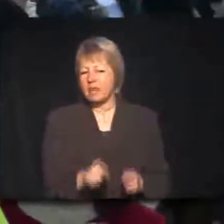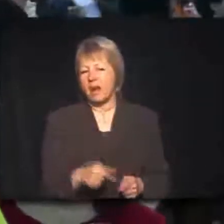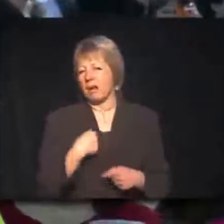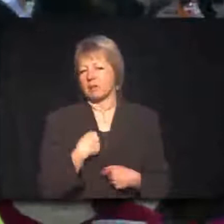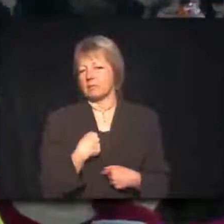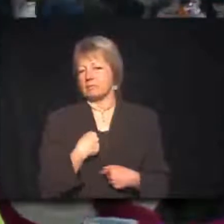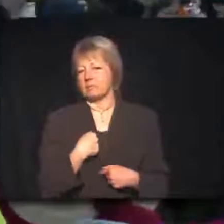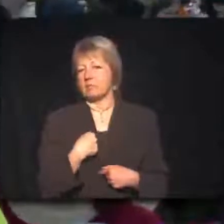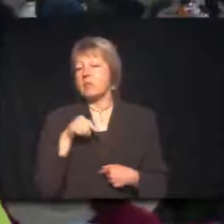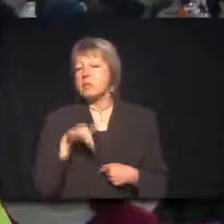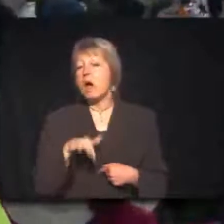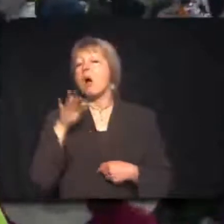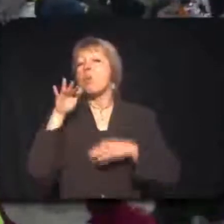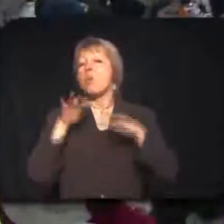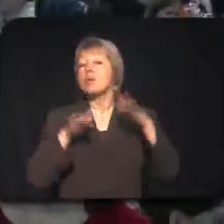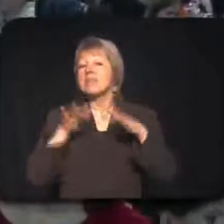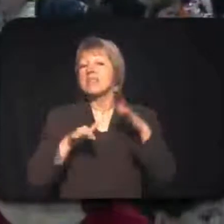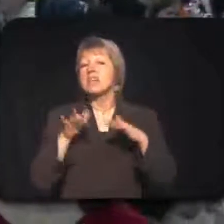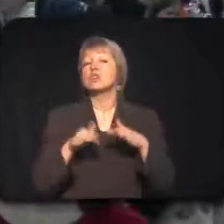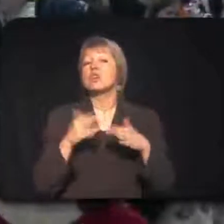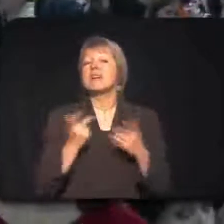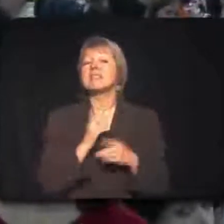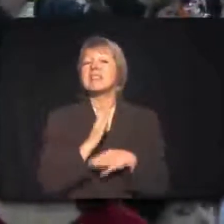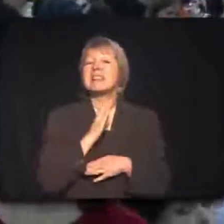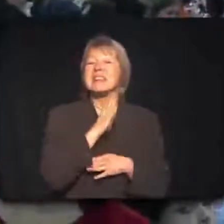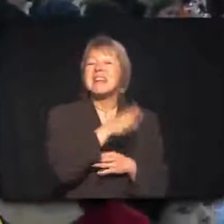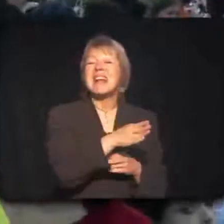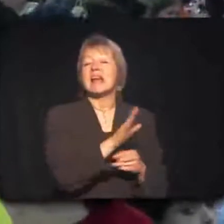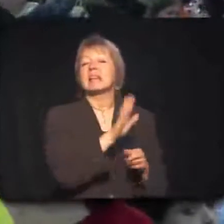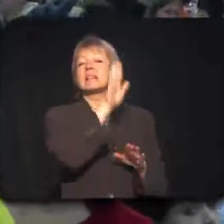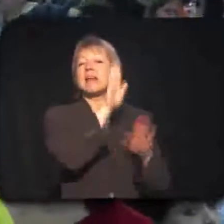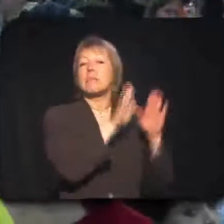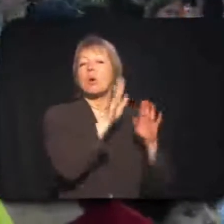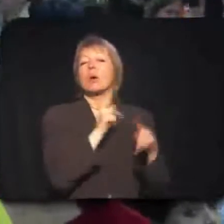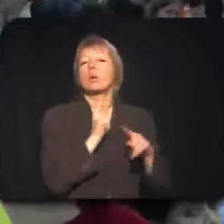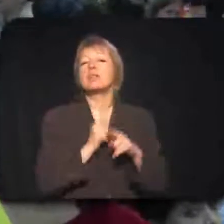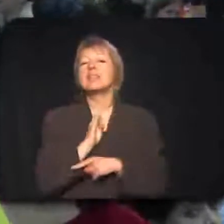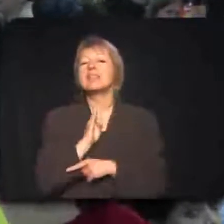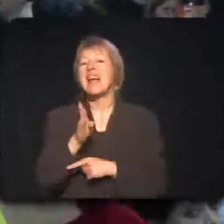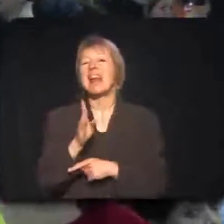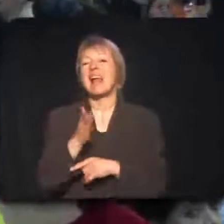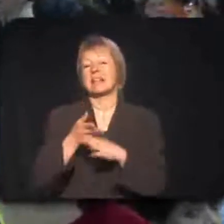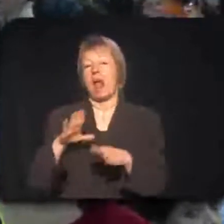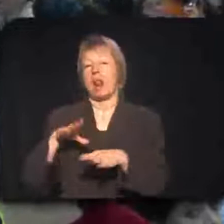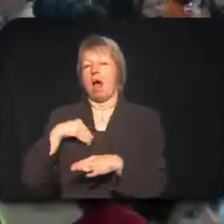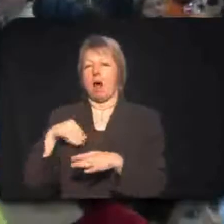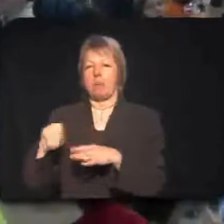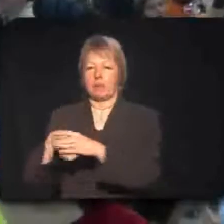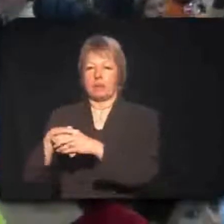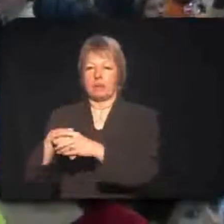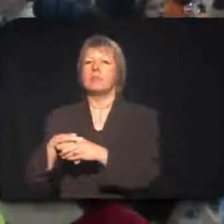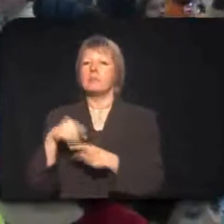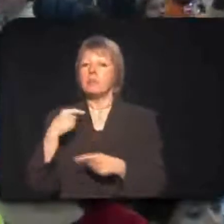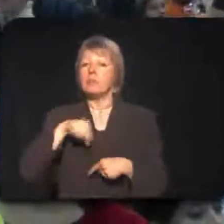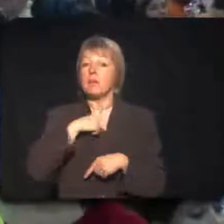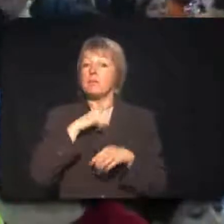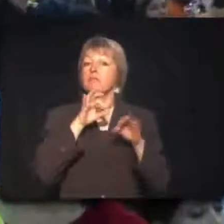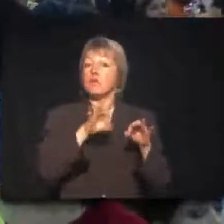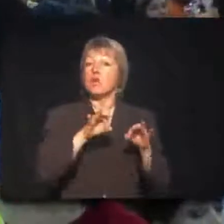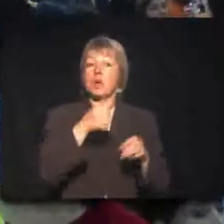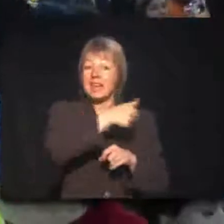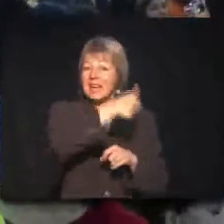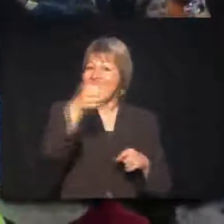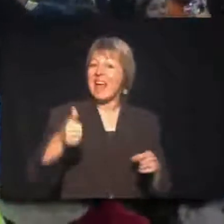eine Unterschied zwischen direkter Demokratie und direkter Partizipation wir sind auf jeden Fall dafür dass alle Leute mitmachen können aber